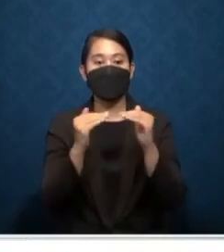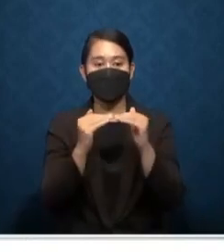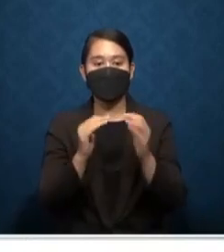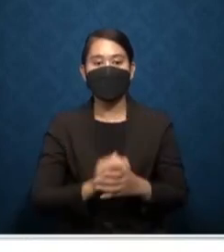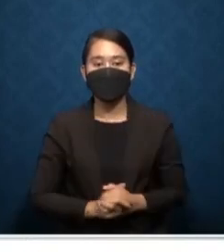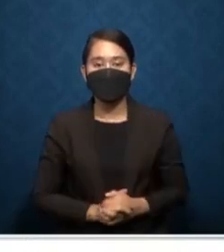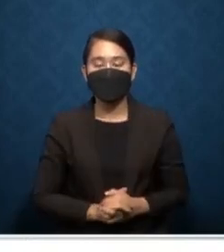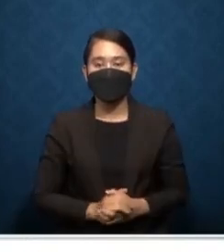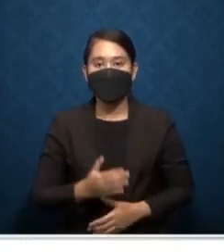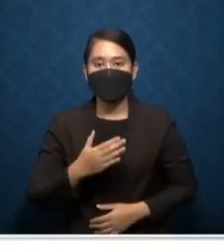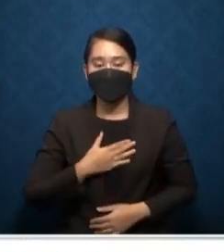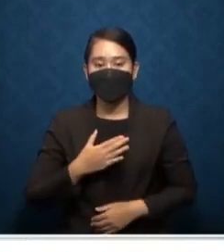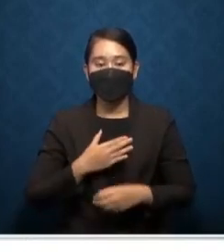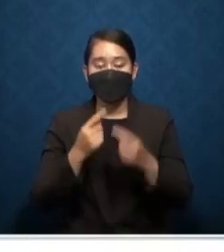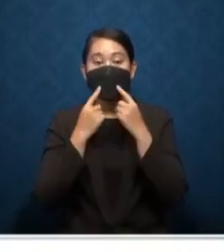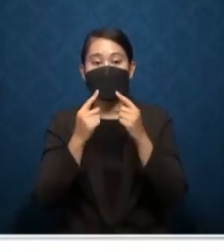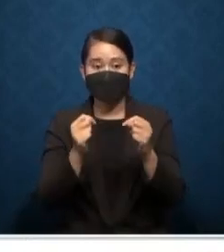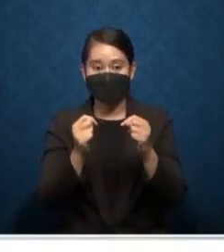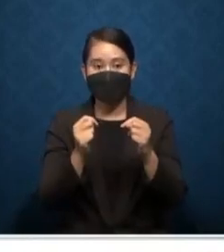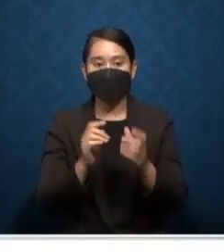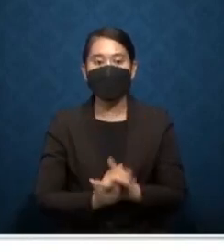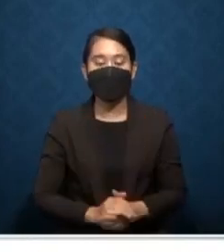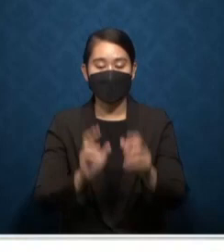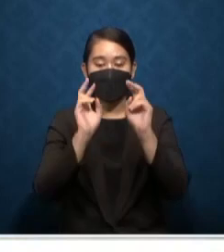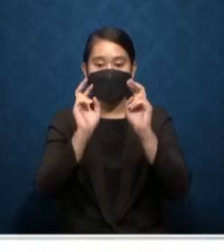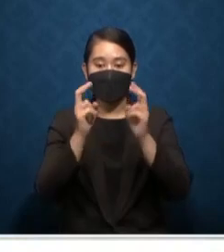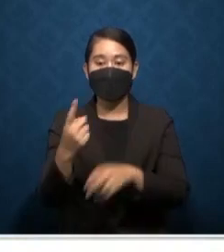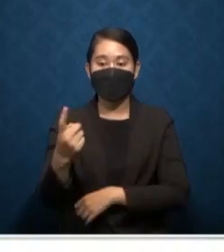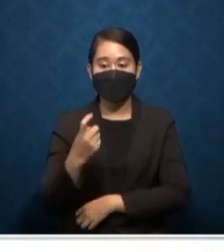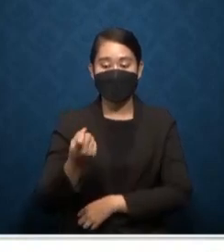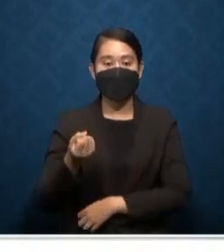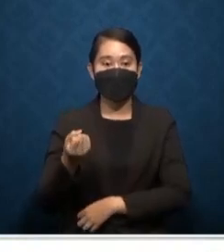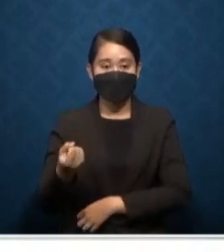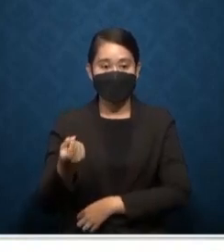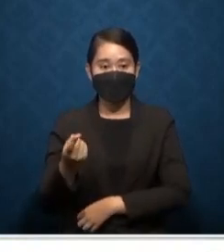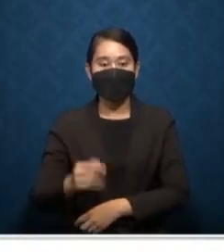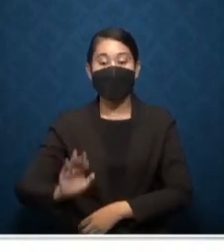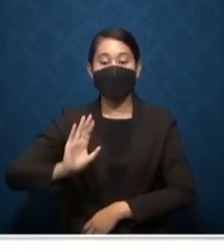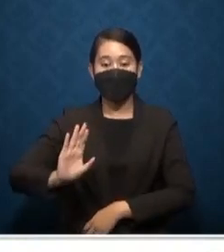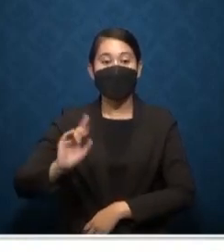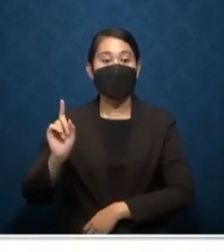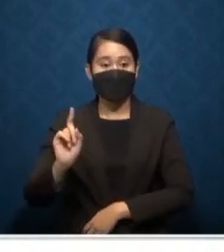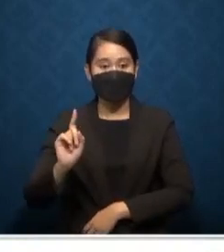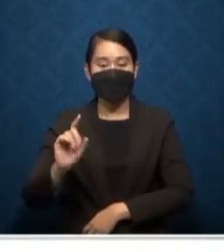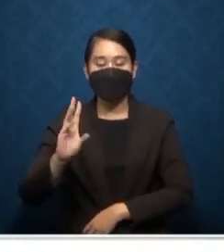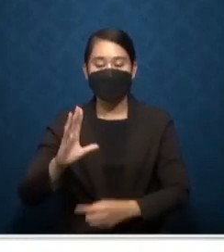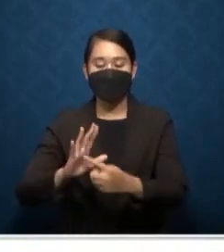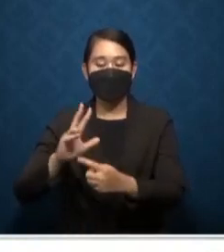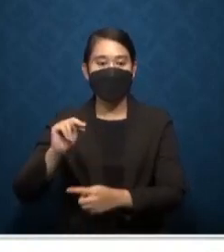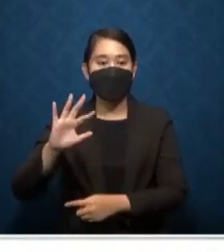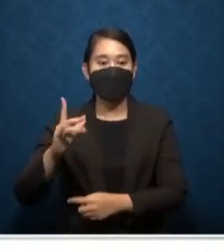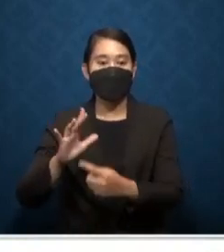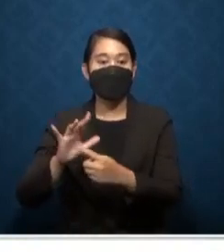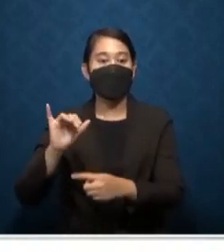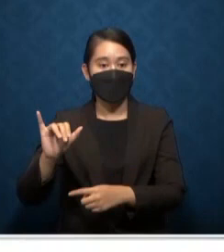ขออย่าดได้ตอบกระทุถามสุดขอบท่านวันชัยสอนสิริสมาชิก